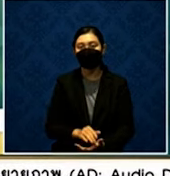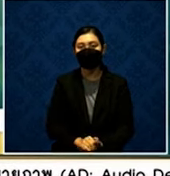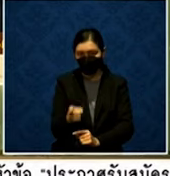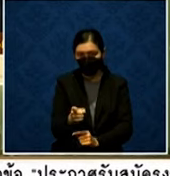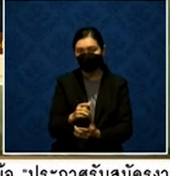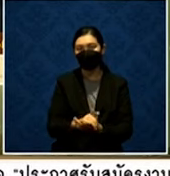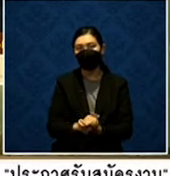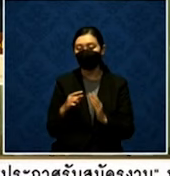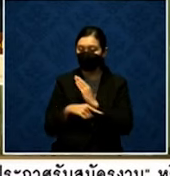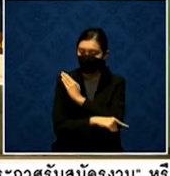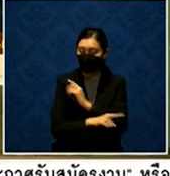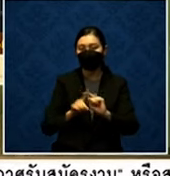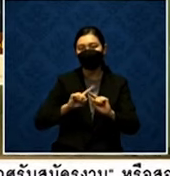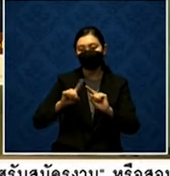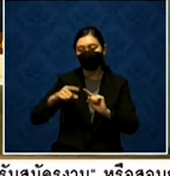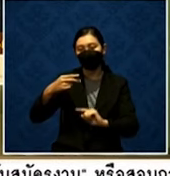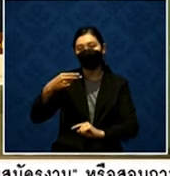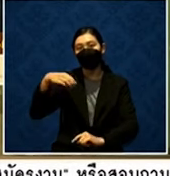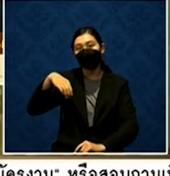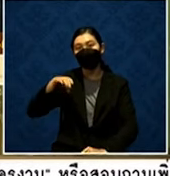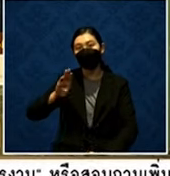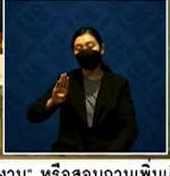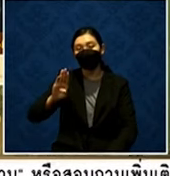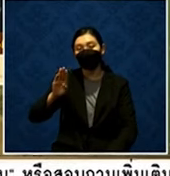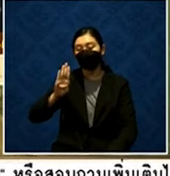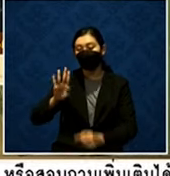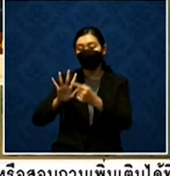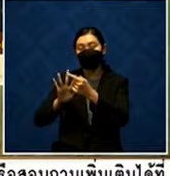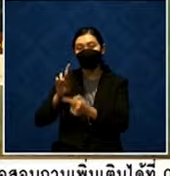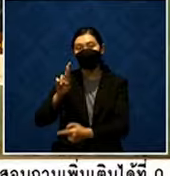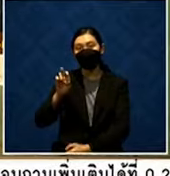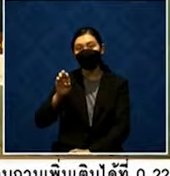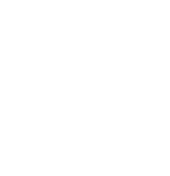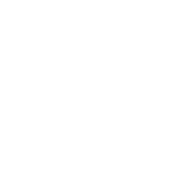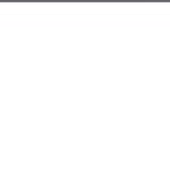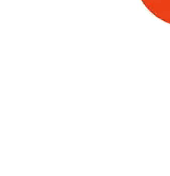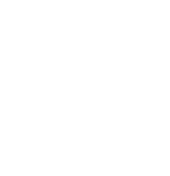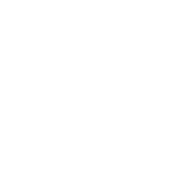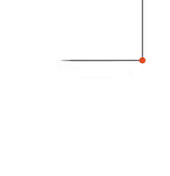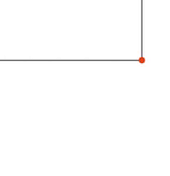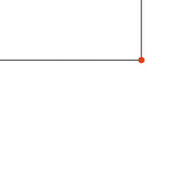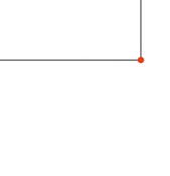หรือไม่โดยเฉพาะได้รับงานในยุครัฐบาลคสช.มูลค่ากว่า 1,200 ล้านบาทค่ะ